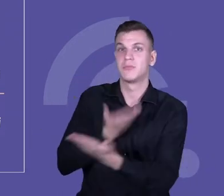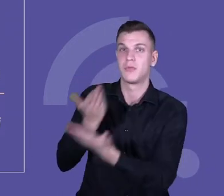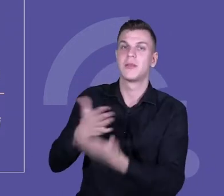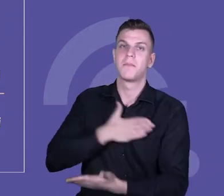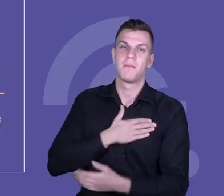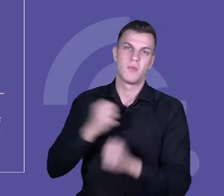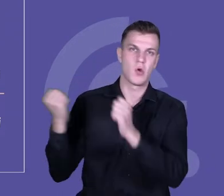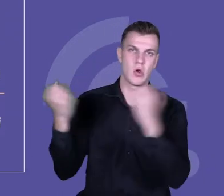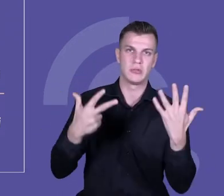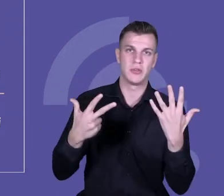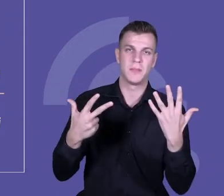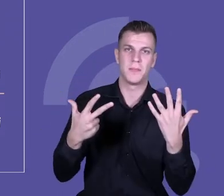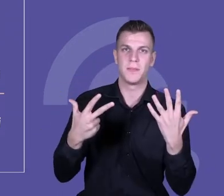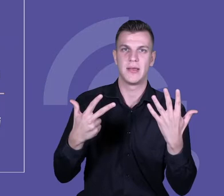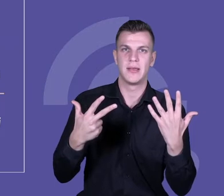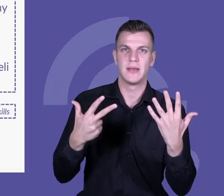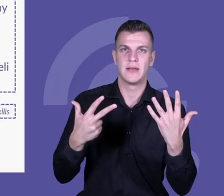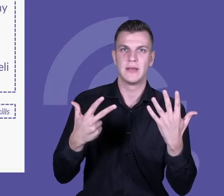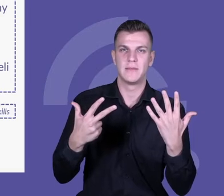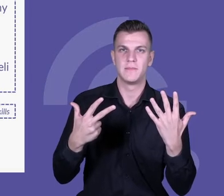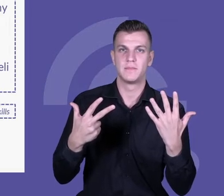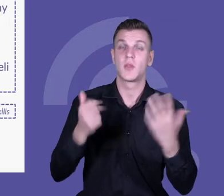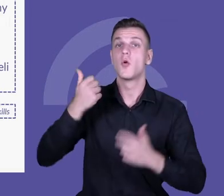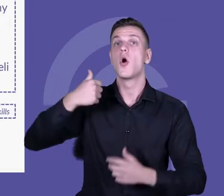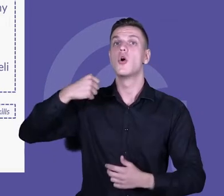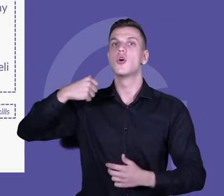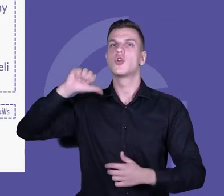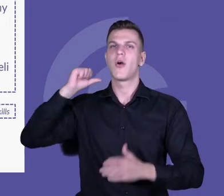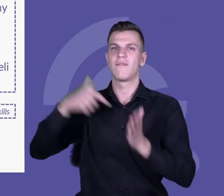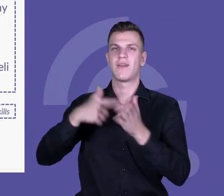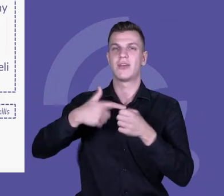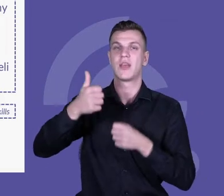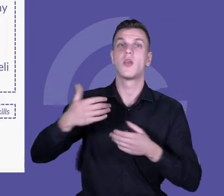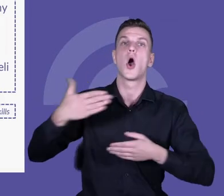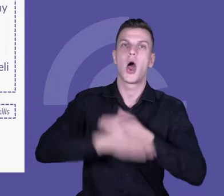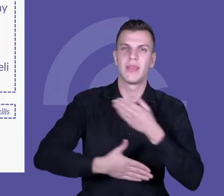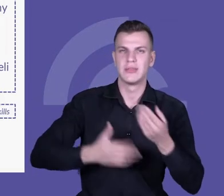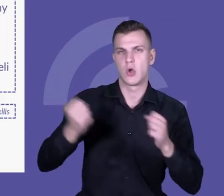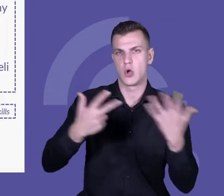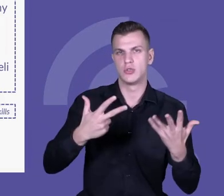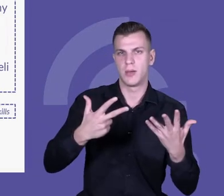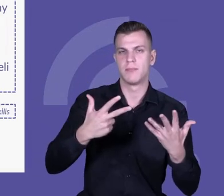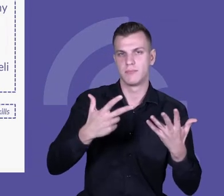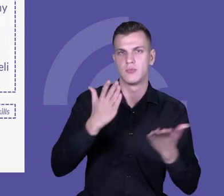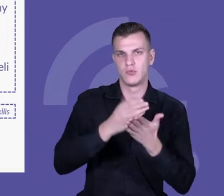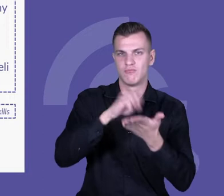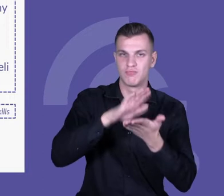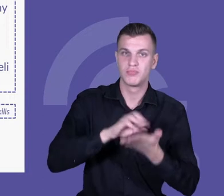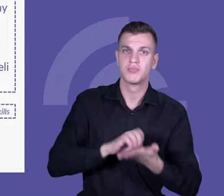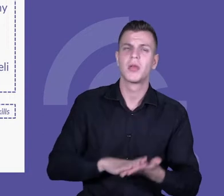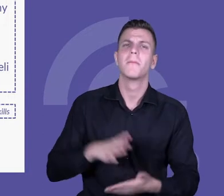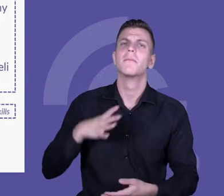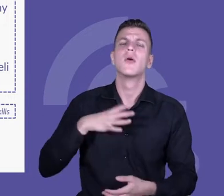8 rekomendacji sformułowaliśmy pod końcówkę ubiegłego roku i formułując je, zadaliśmy sobie takie pytanie,